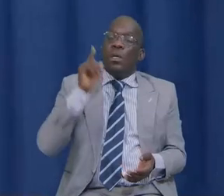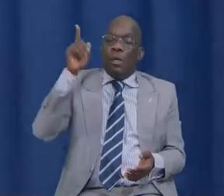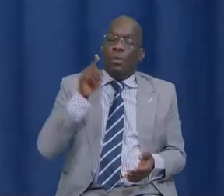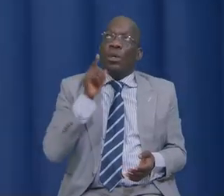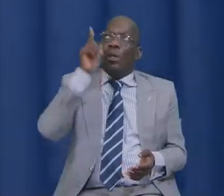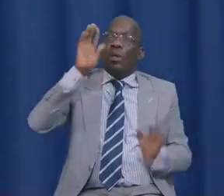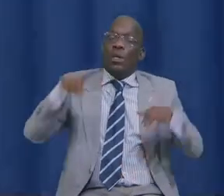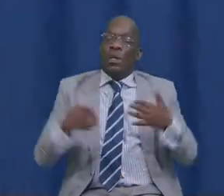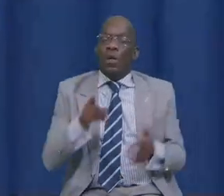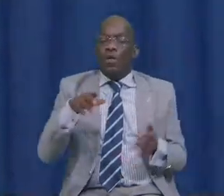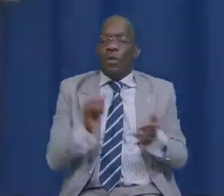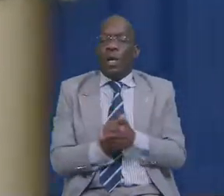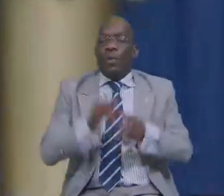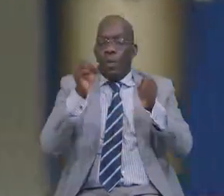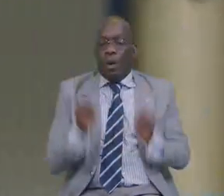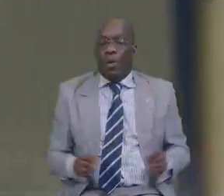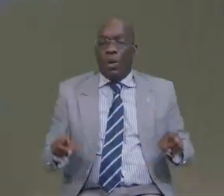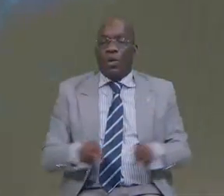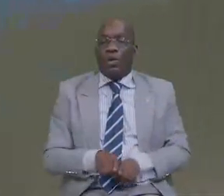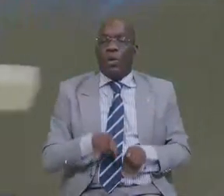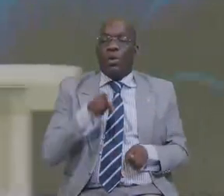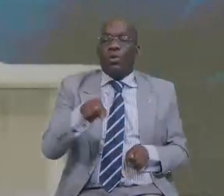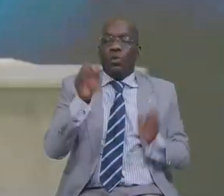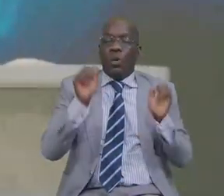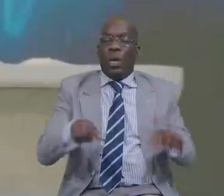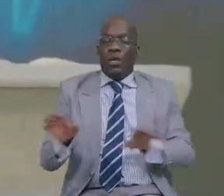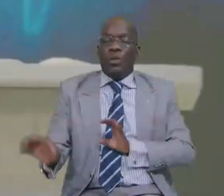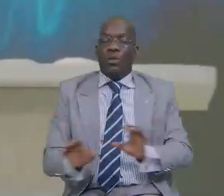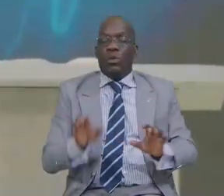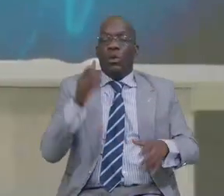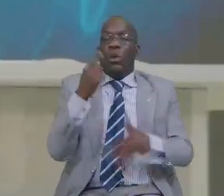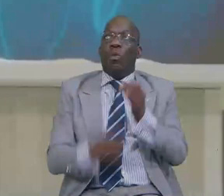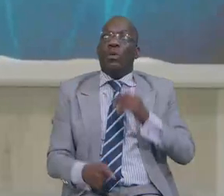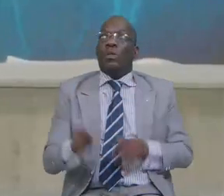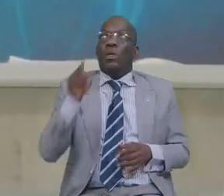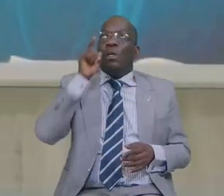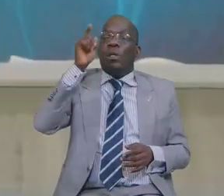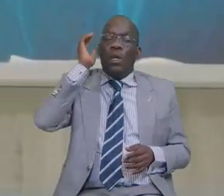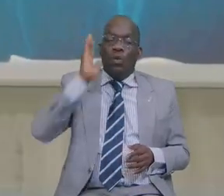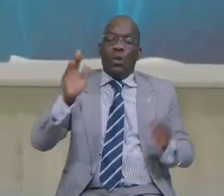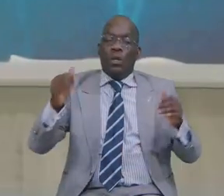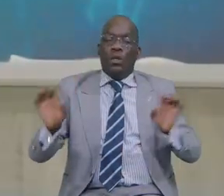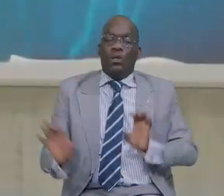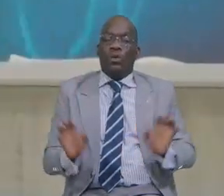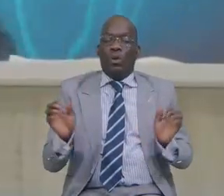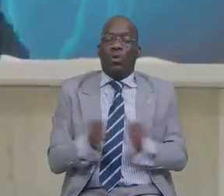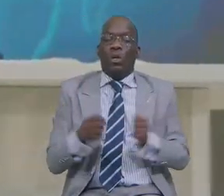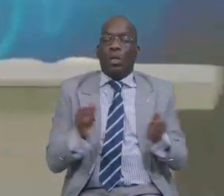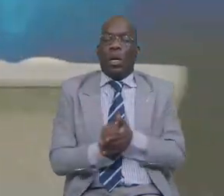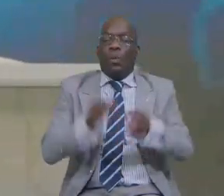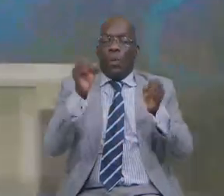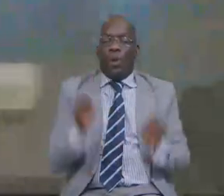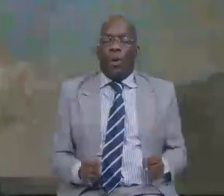te donne cette puissance pour que tu puisses faire ce qu'il serait en train de faire avec cette